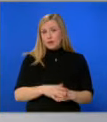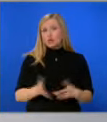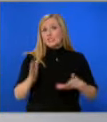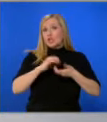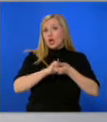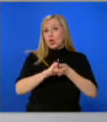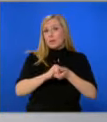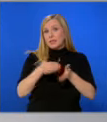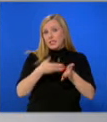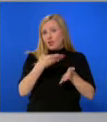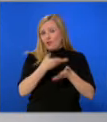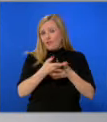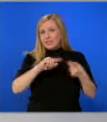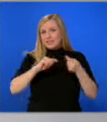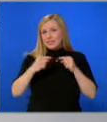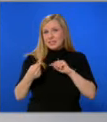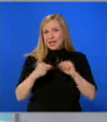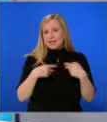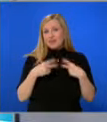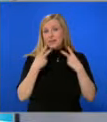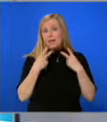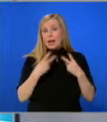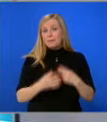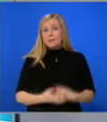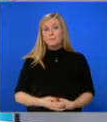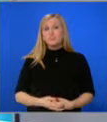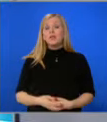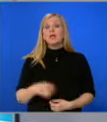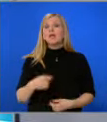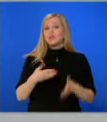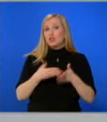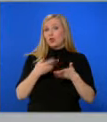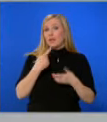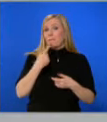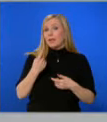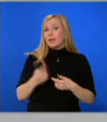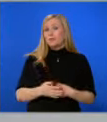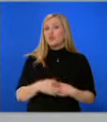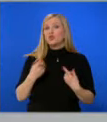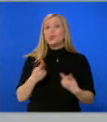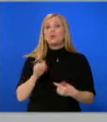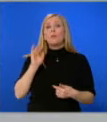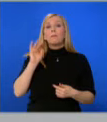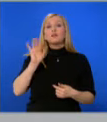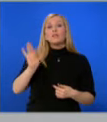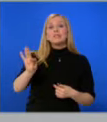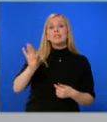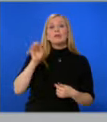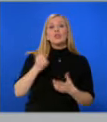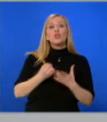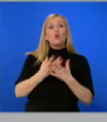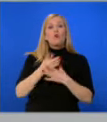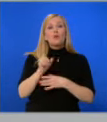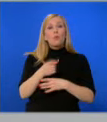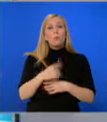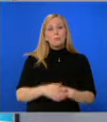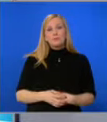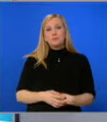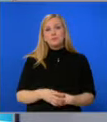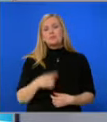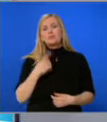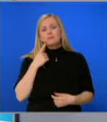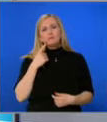за това се скарахте. И на това станахме свидетели на тези скандали. За това ви питам, защото предстои да бъдат избрани нови управители. Да, защото не